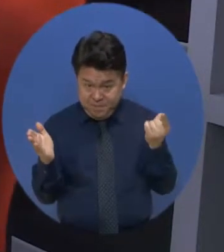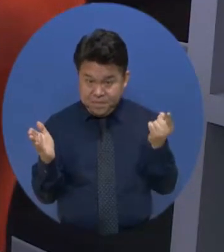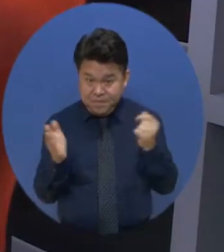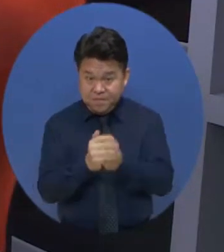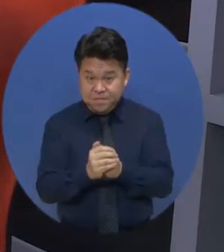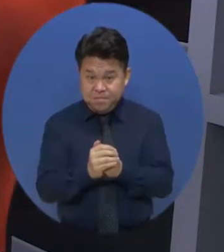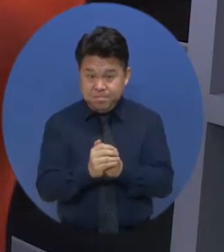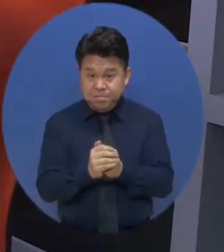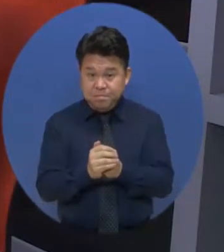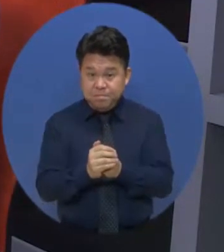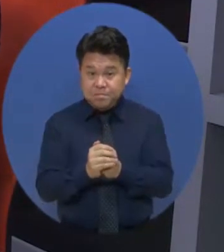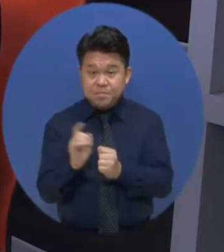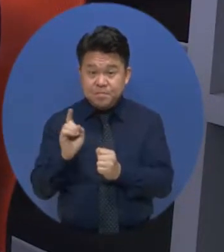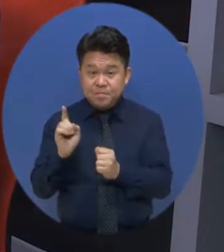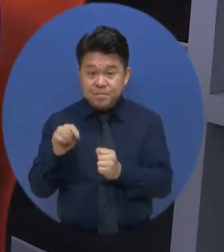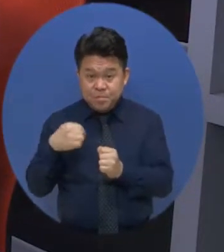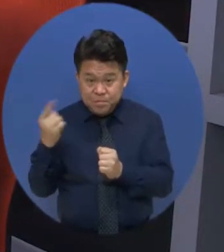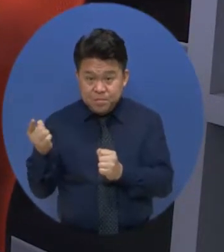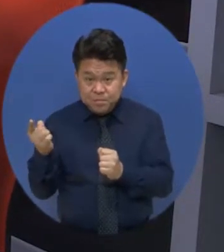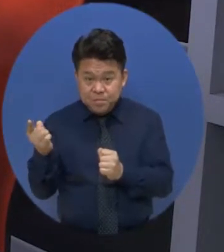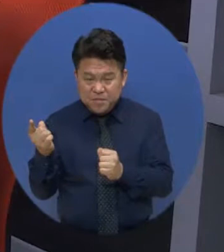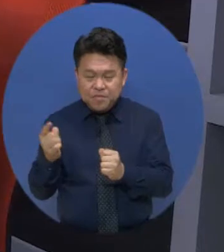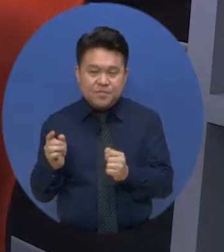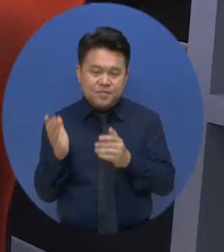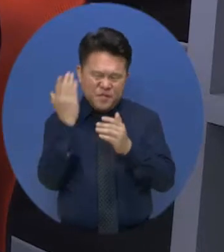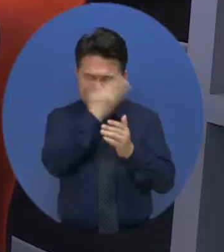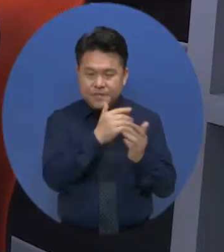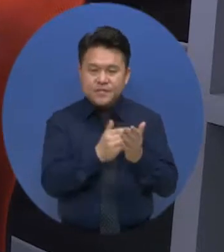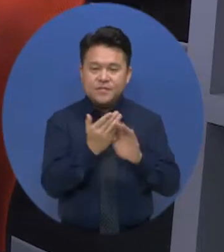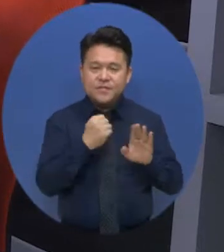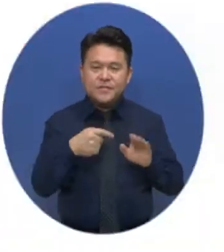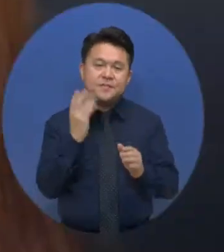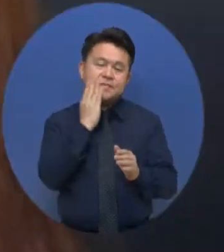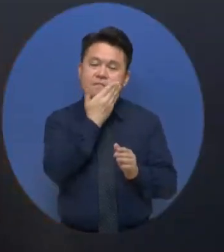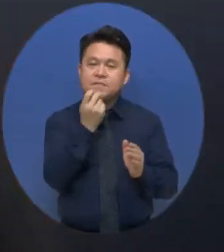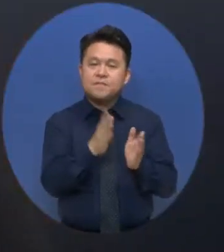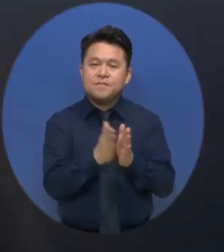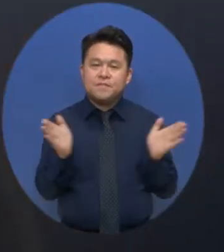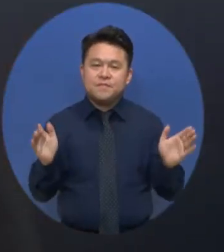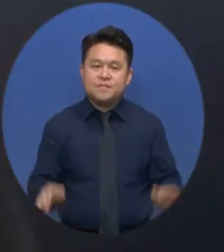그 인트로를 이제 앞에다 넣고 그 다음에 이제 화장하는 것부터 이제 시작하거든요.